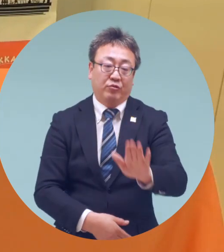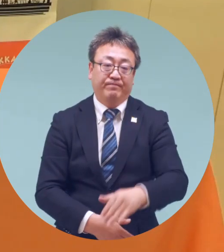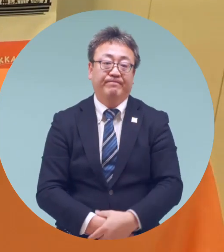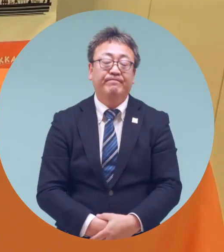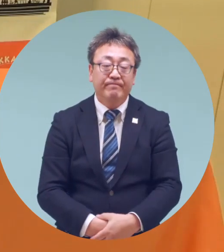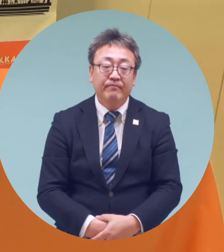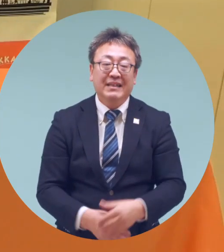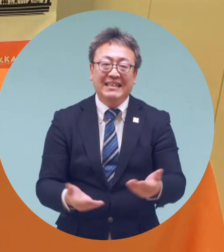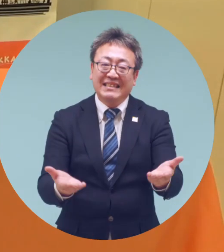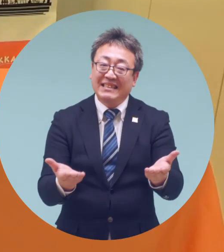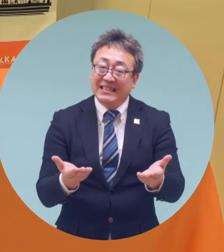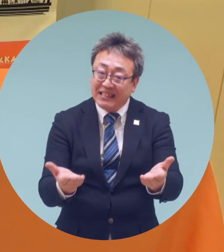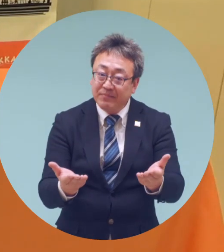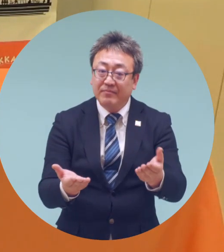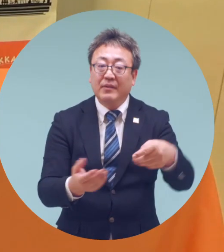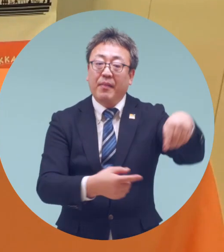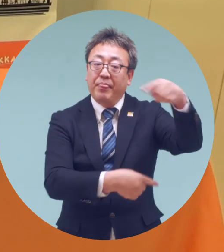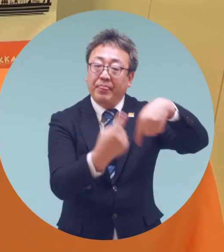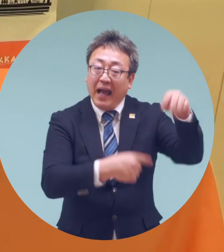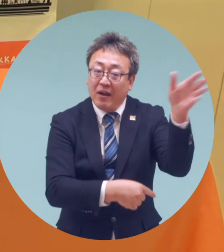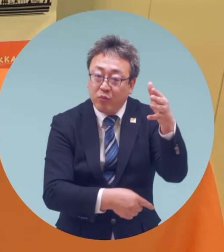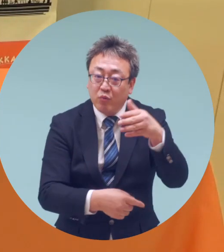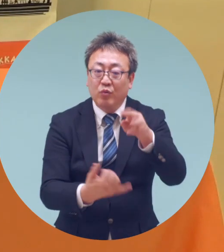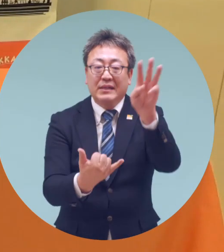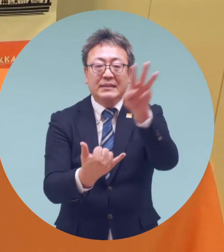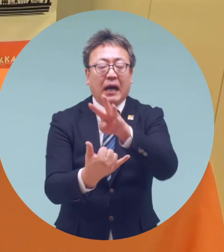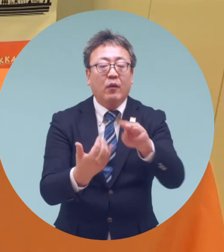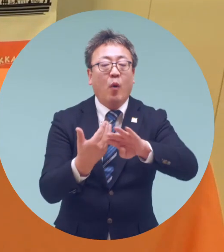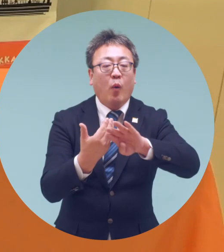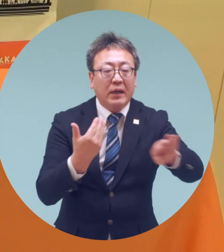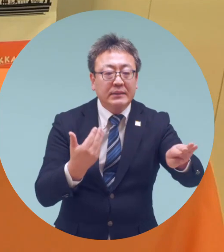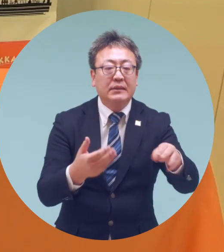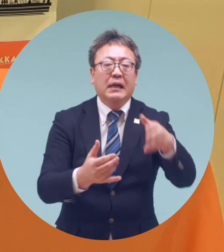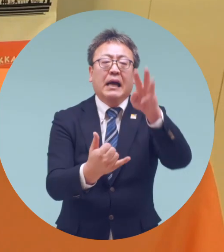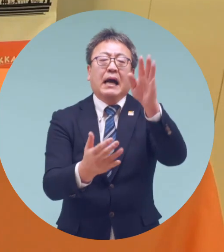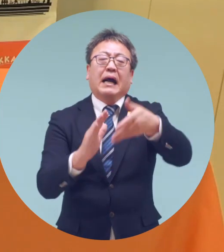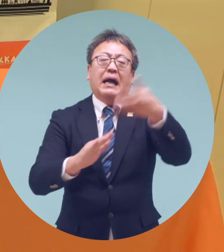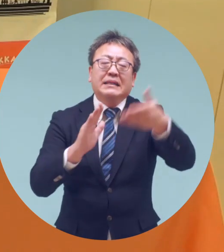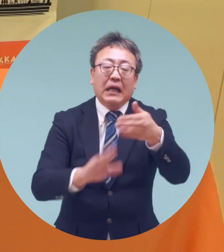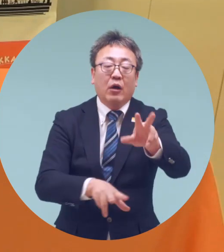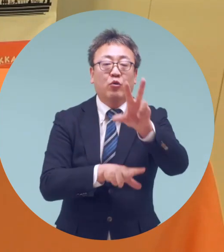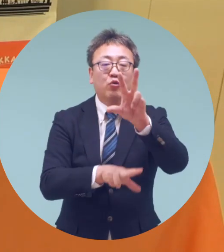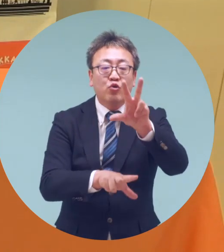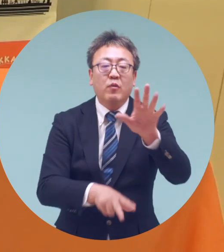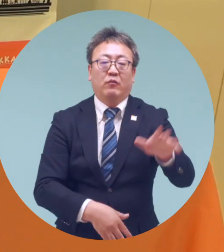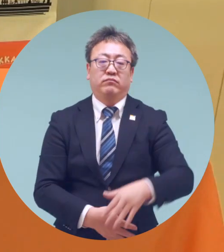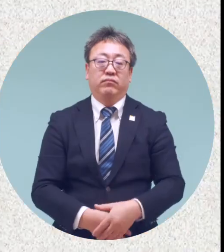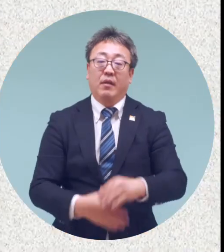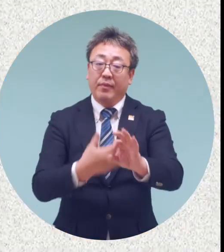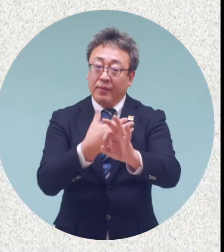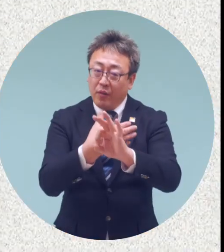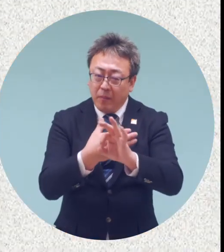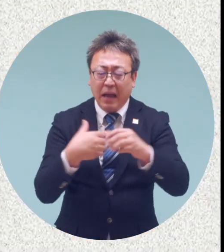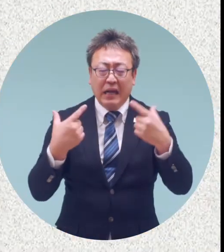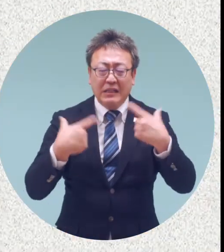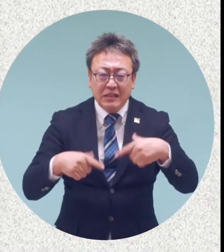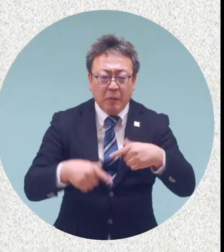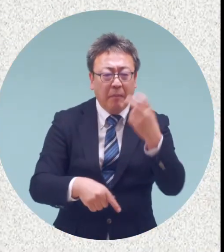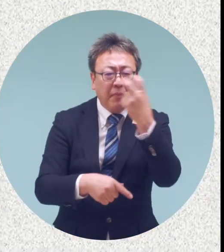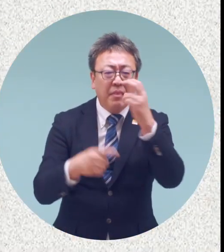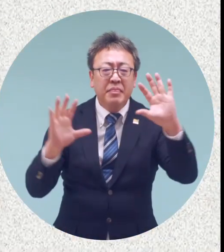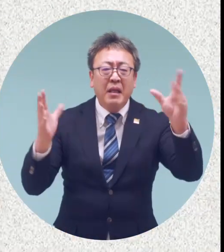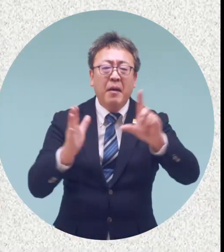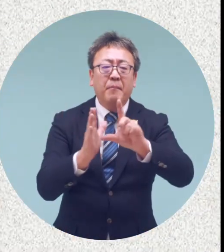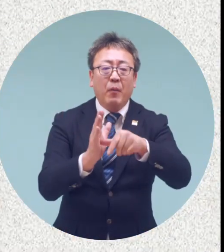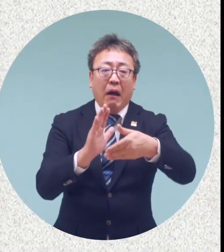。地震、台風といった災害のほかに火災にも注意が必要です。例えば